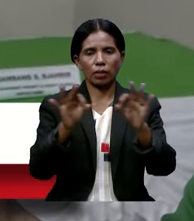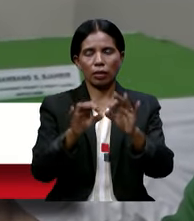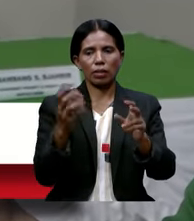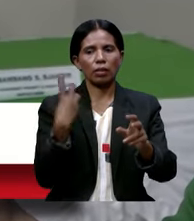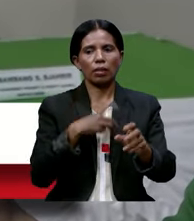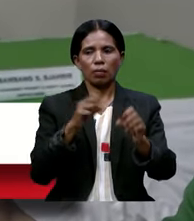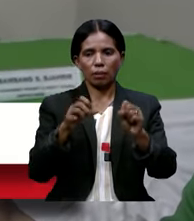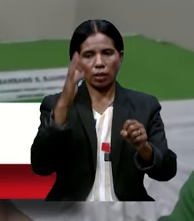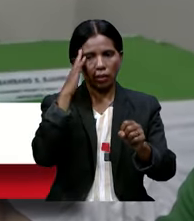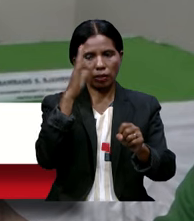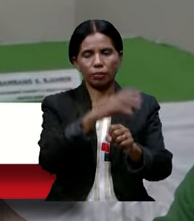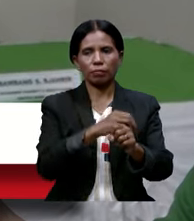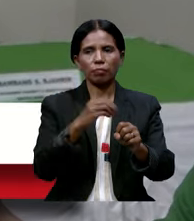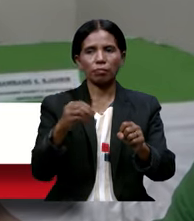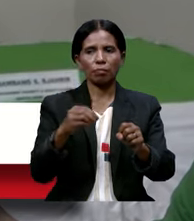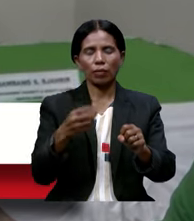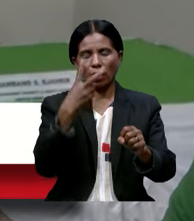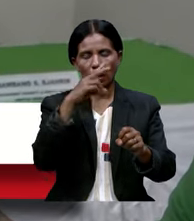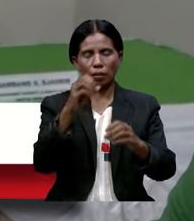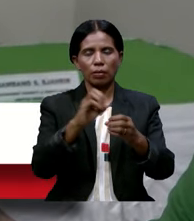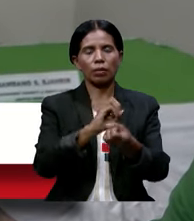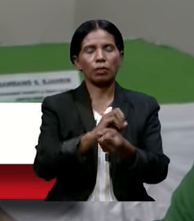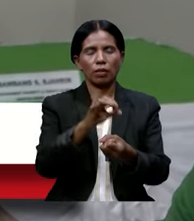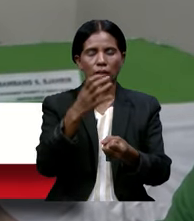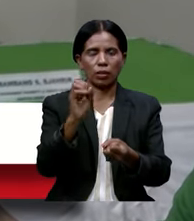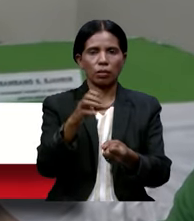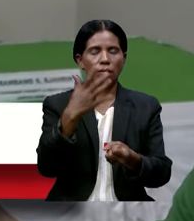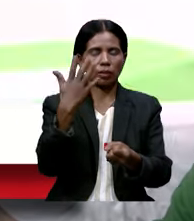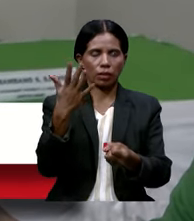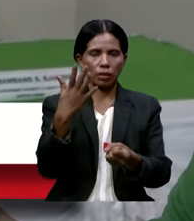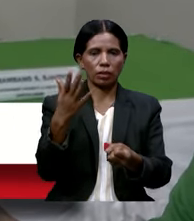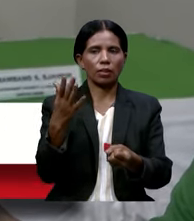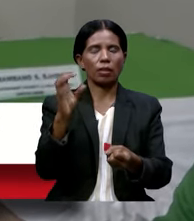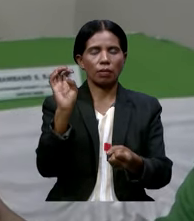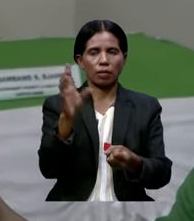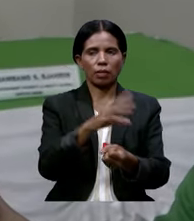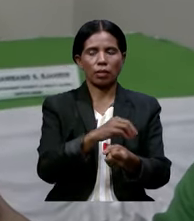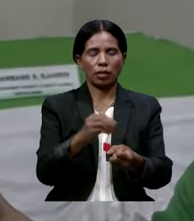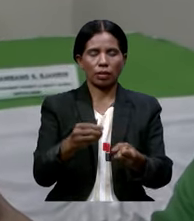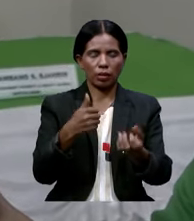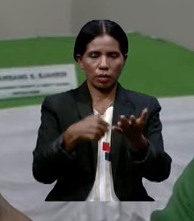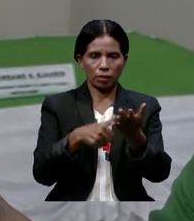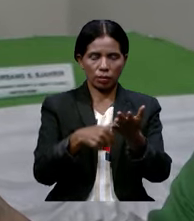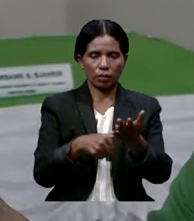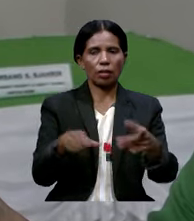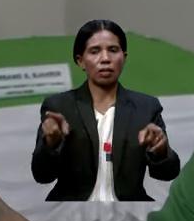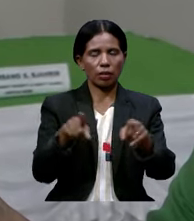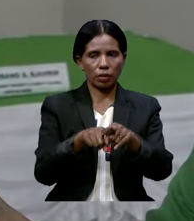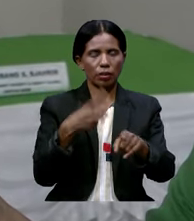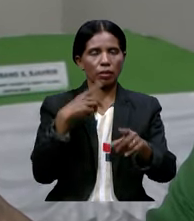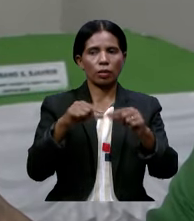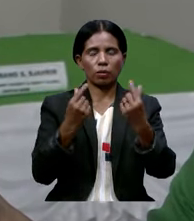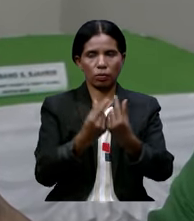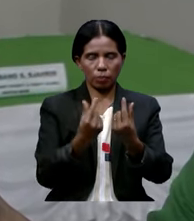no itabele compara fali a 2014-15 pues nerne preguntas nian esanet. Ini sampel musanesa, tambahnya maka itani ekipa sira